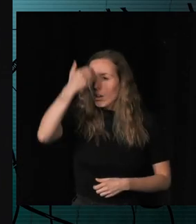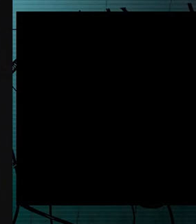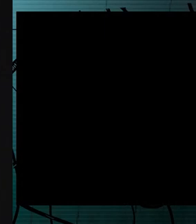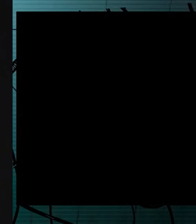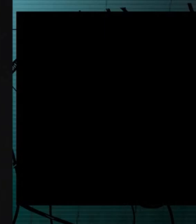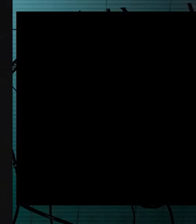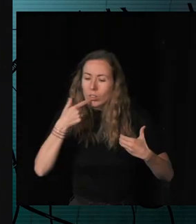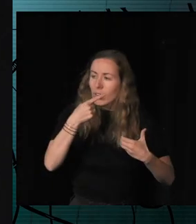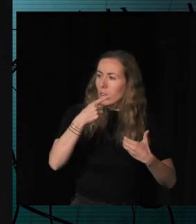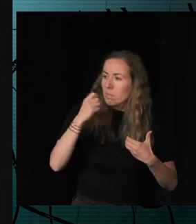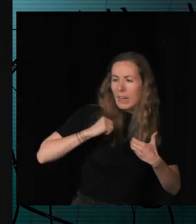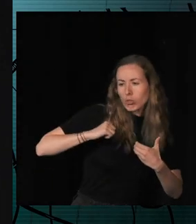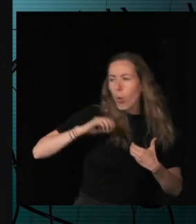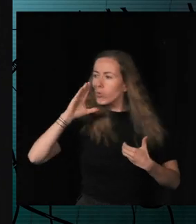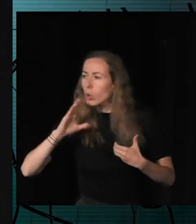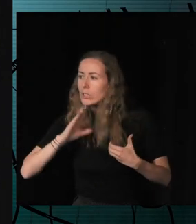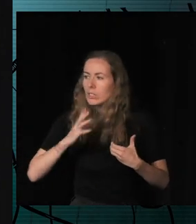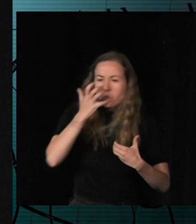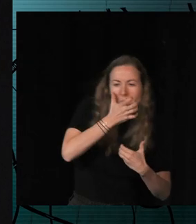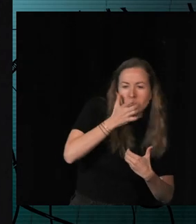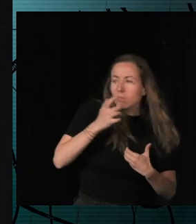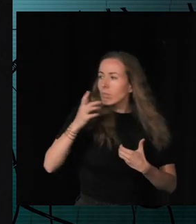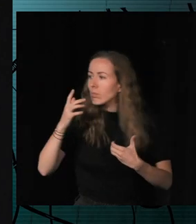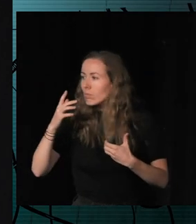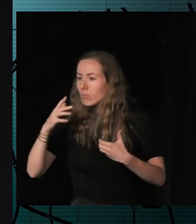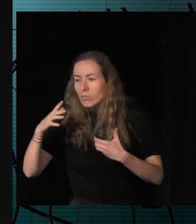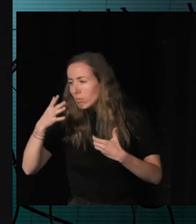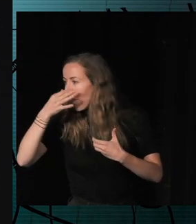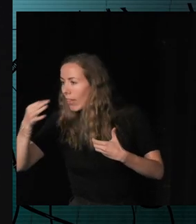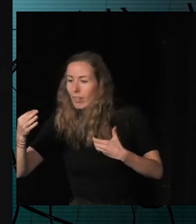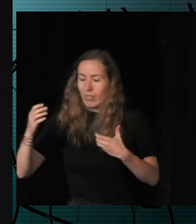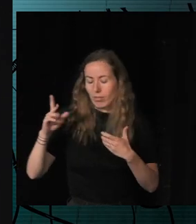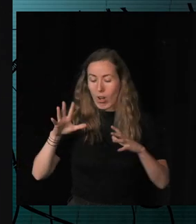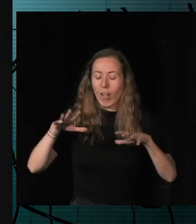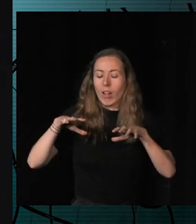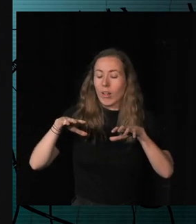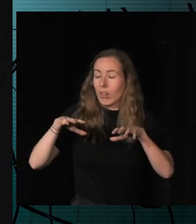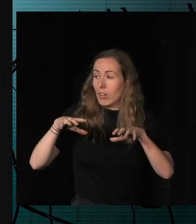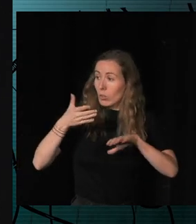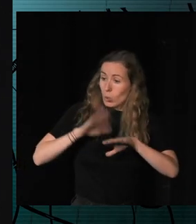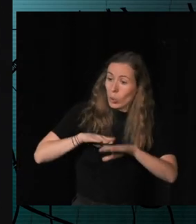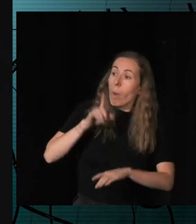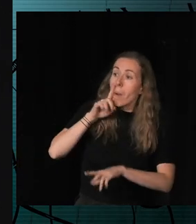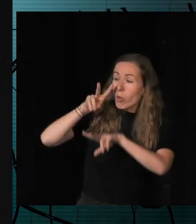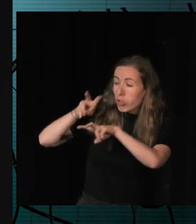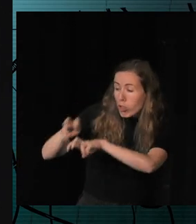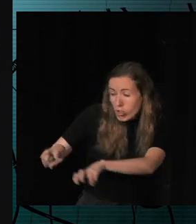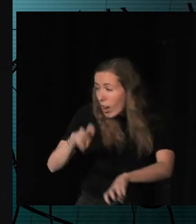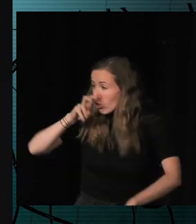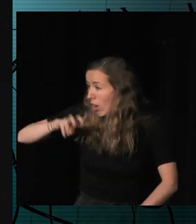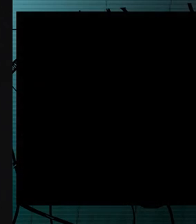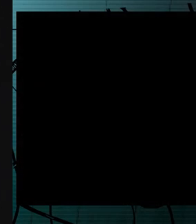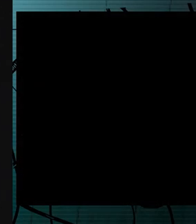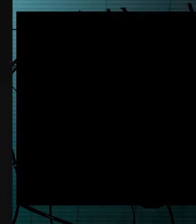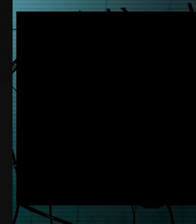a été recueilli c'est vraiment on a la même chose sauf qu'en l'occurrence donc c'est le père qui va chercher qui va chercher sa fille et il a dit donc ses réactions bah c'est